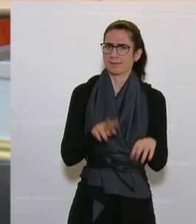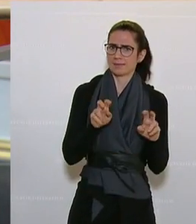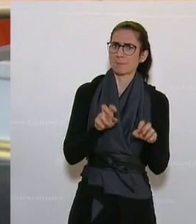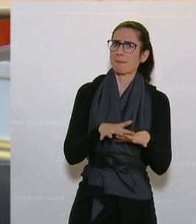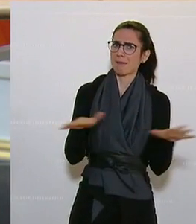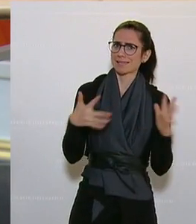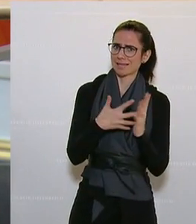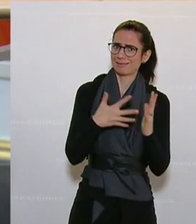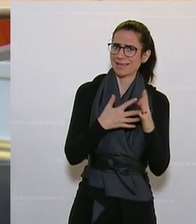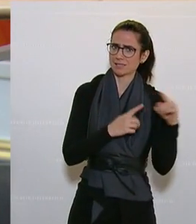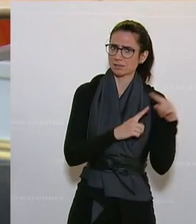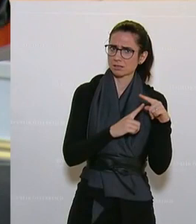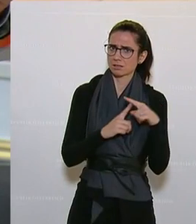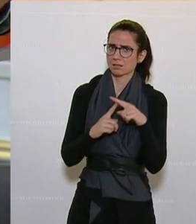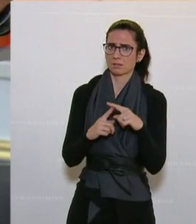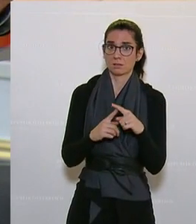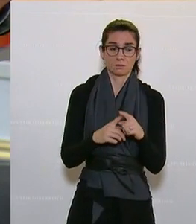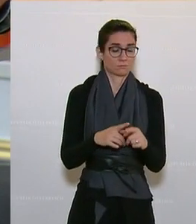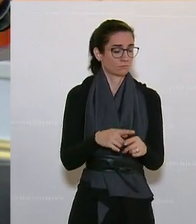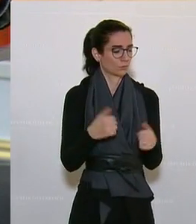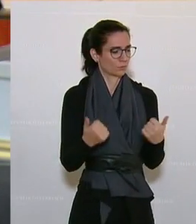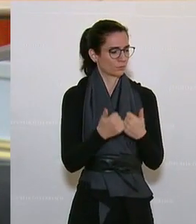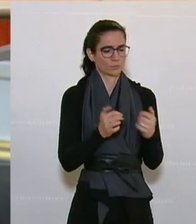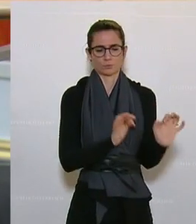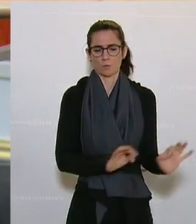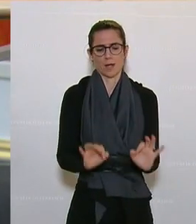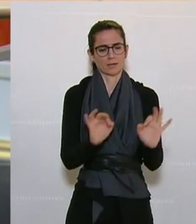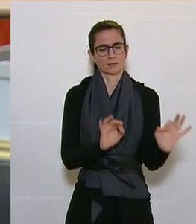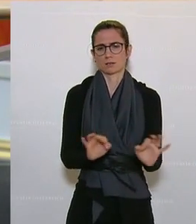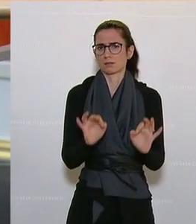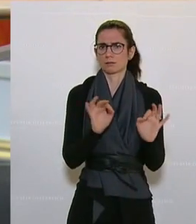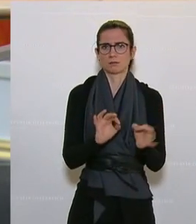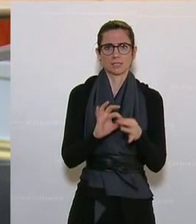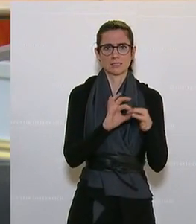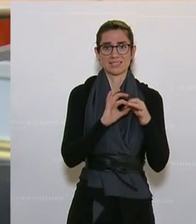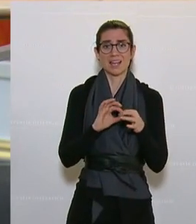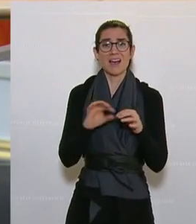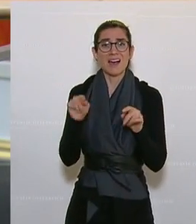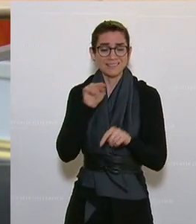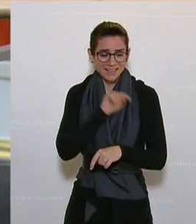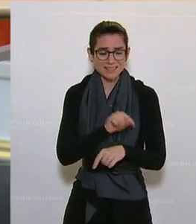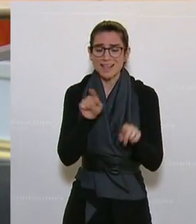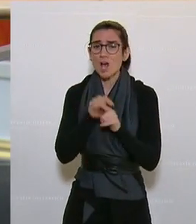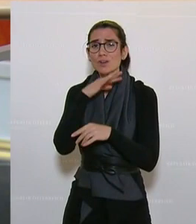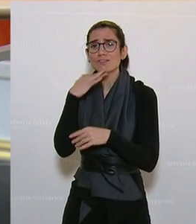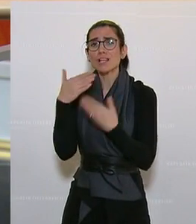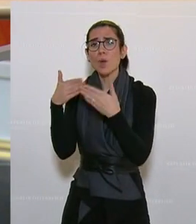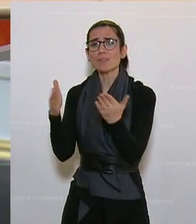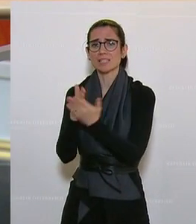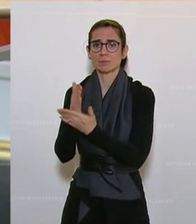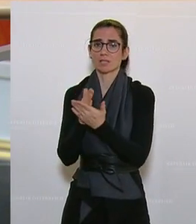aber ich denke, sie sind von der Aufbereitung her hervorragend organisiert. Da sind auch wieder viele öffentlich Bedienstete dabei,